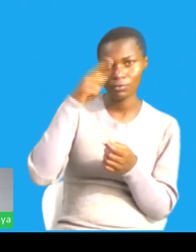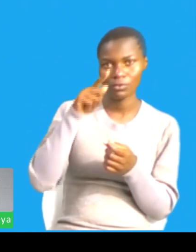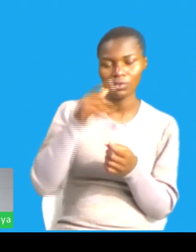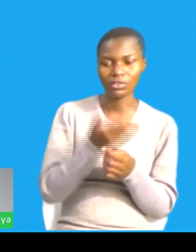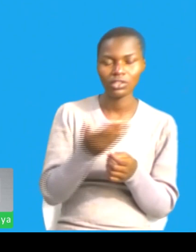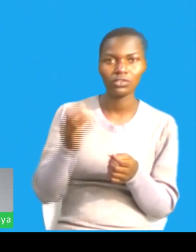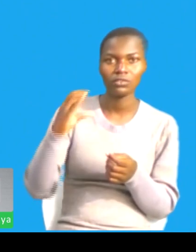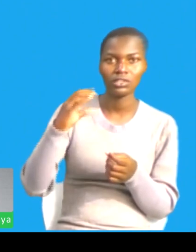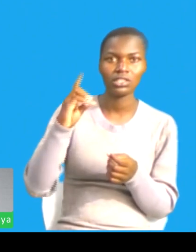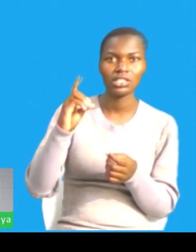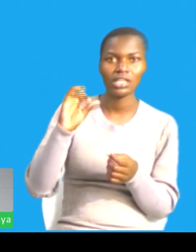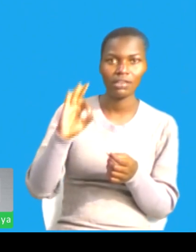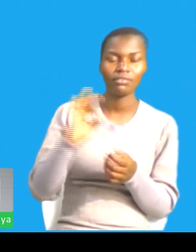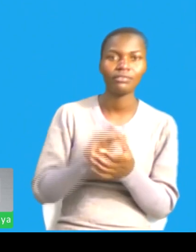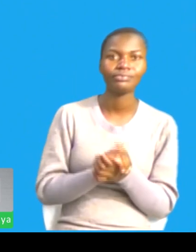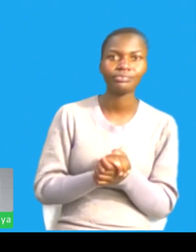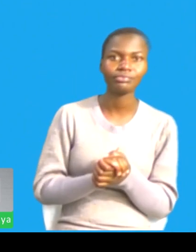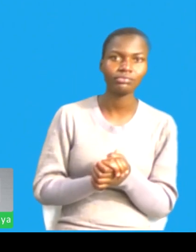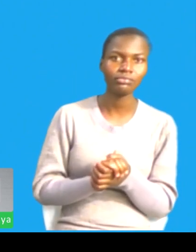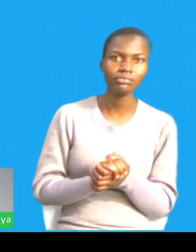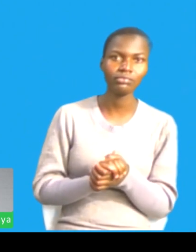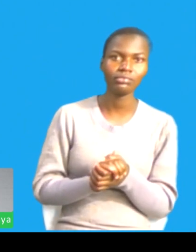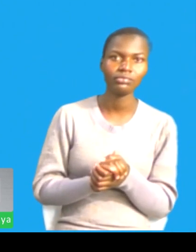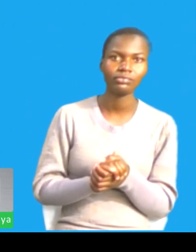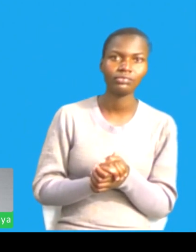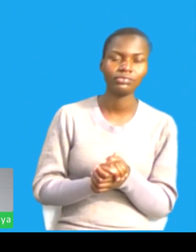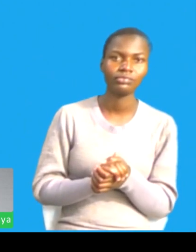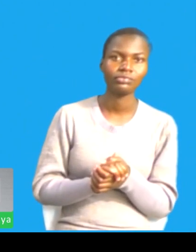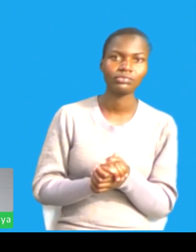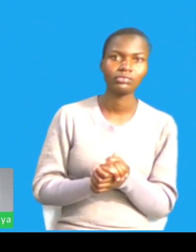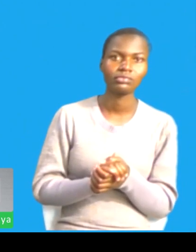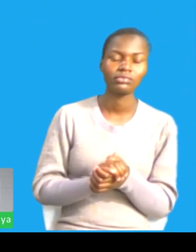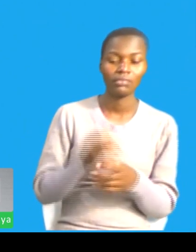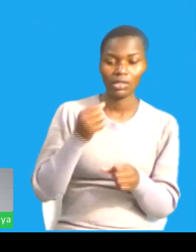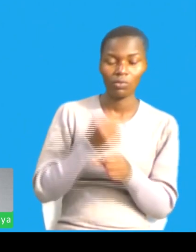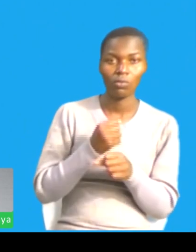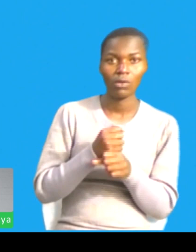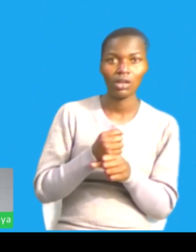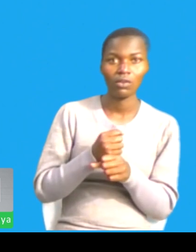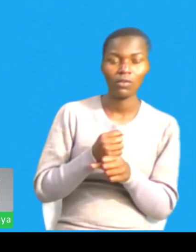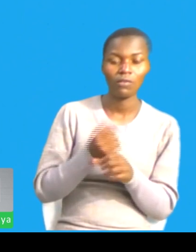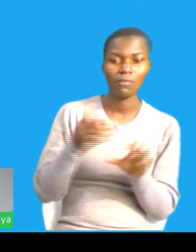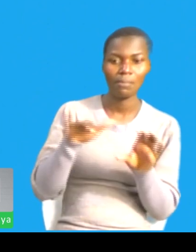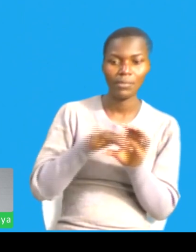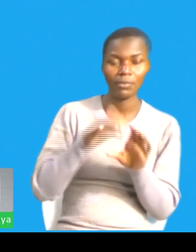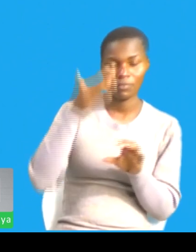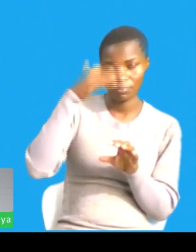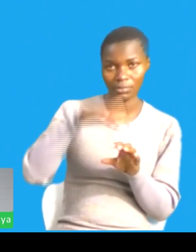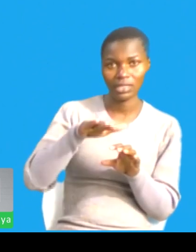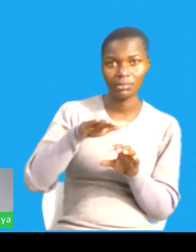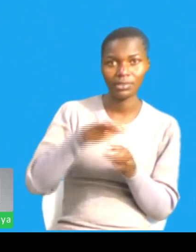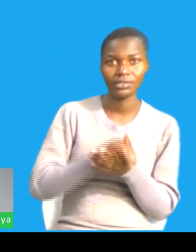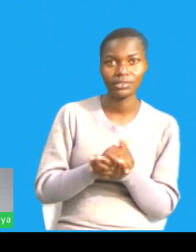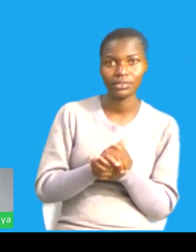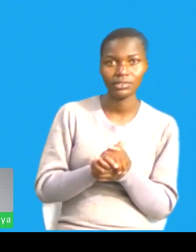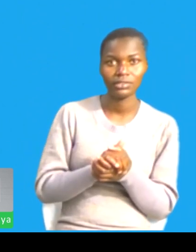CDF, nani ataangalia vile CDF imefanya kazi? Na ni kazi ya mbunge. Oversight itakuwa ya nani? But people have done very good jobs with